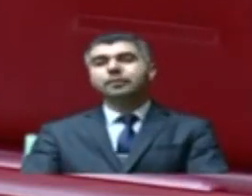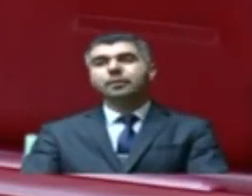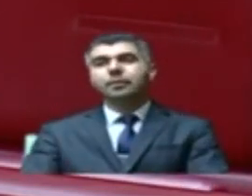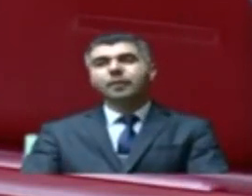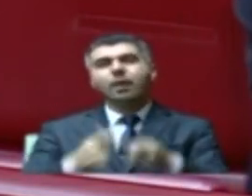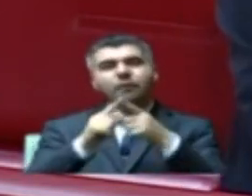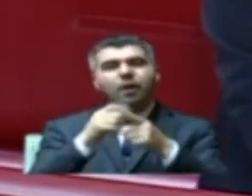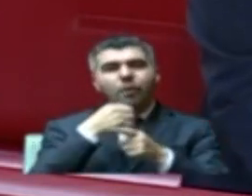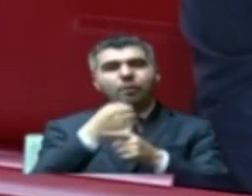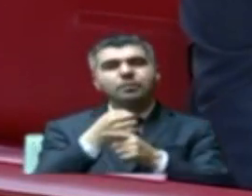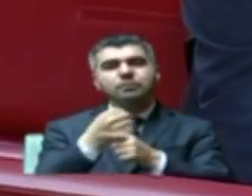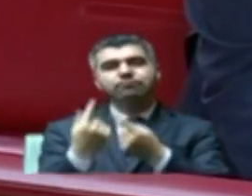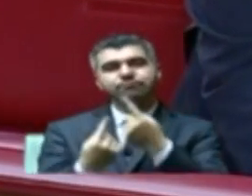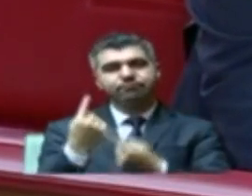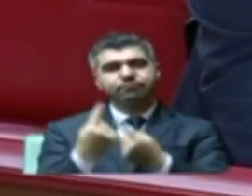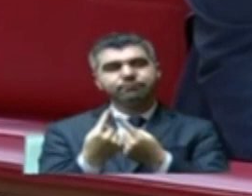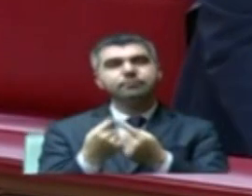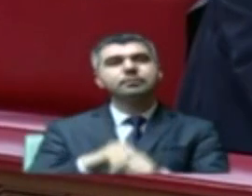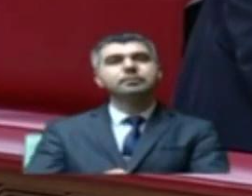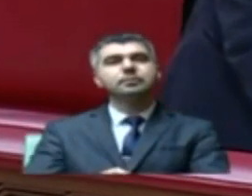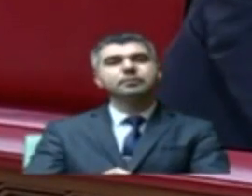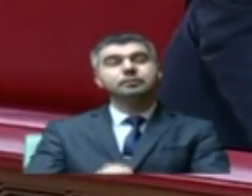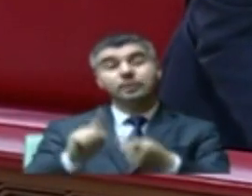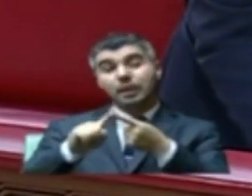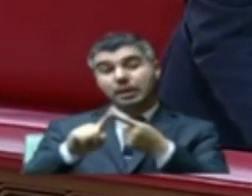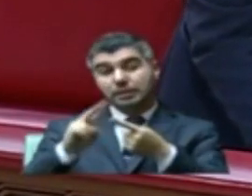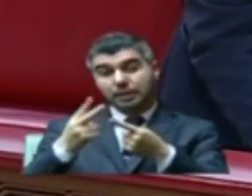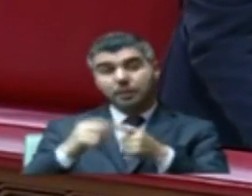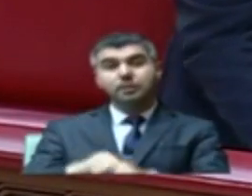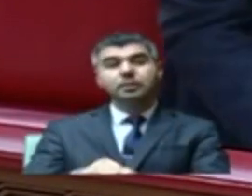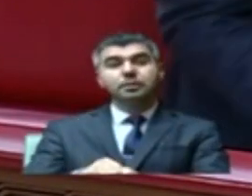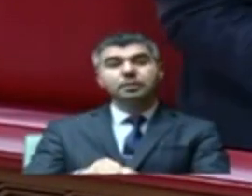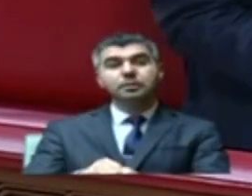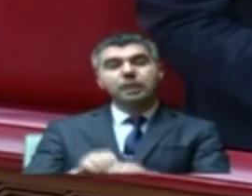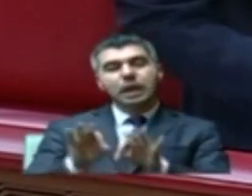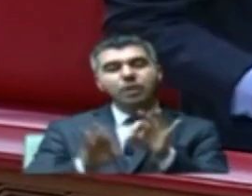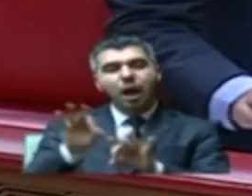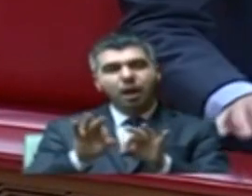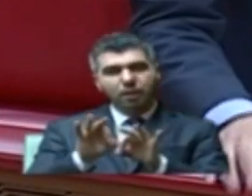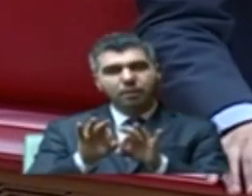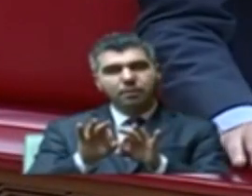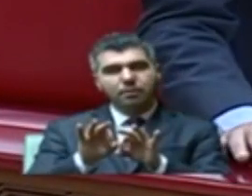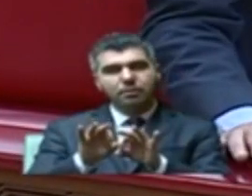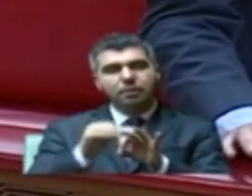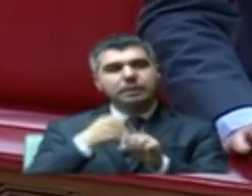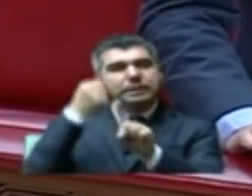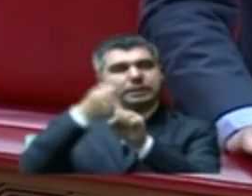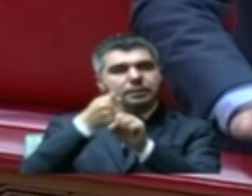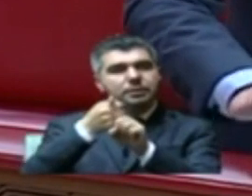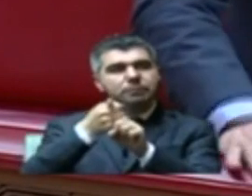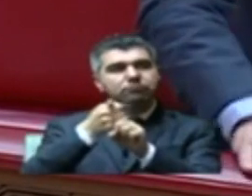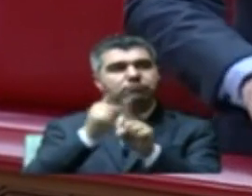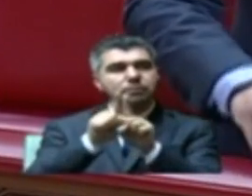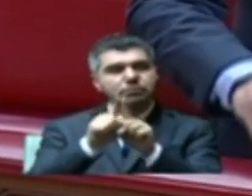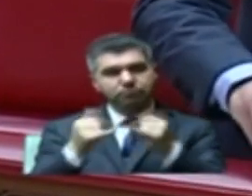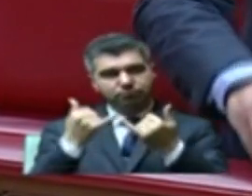نعطي بعض الفلاشات فيما يتعلق بالجزء الثاني اللي هو سميته إجرائي. أولا أنا قمت بواحد الجولة الحمد لله ختمتها